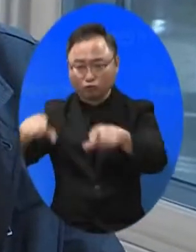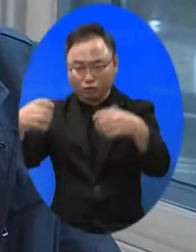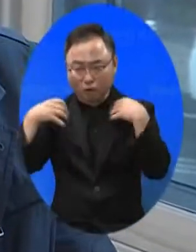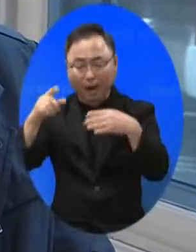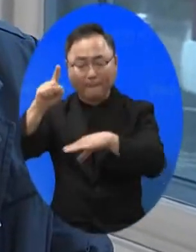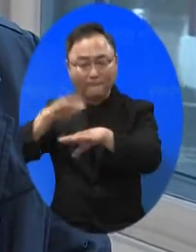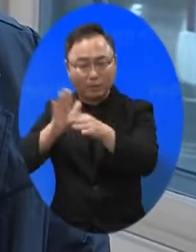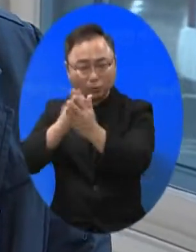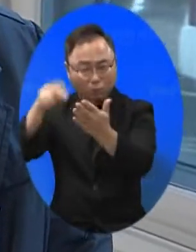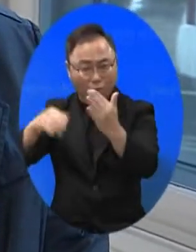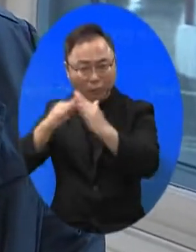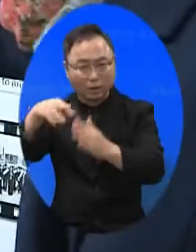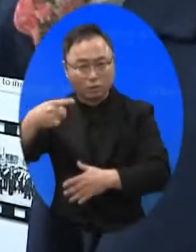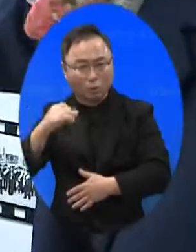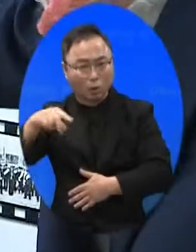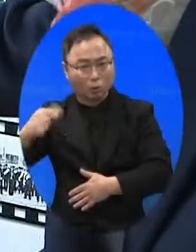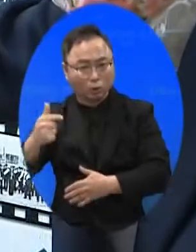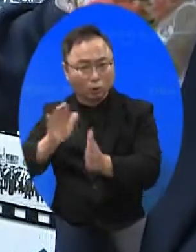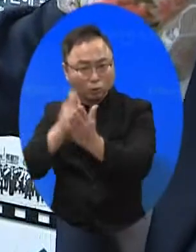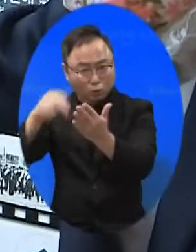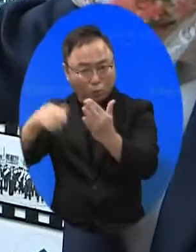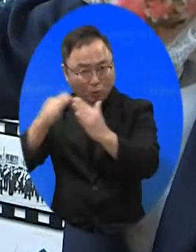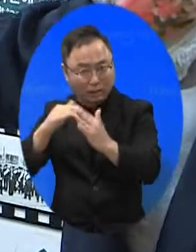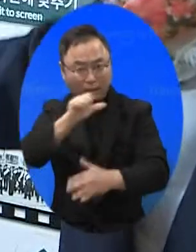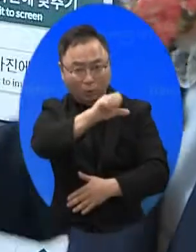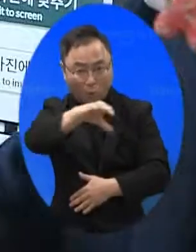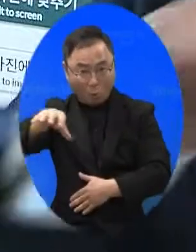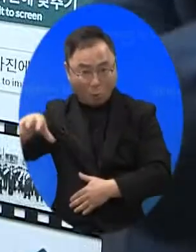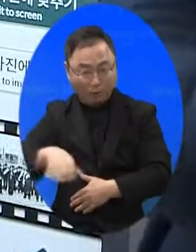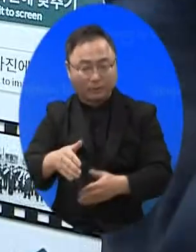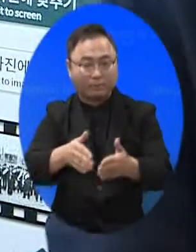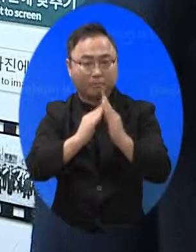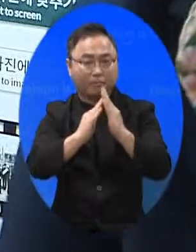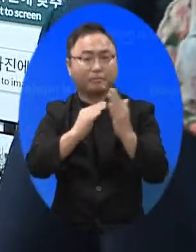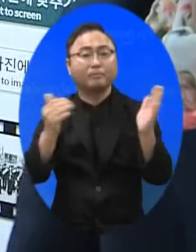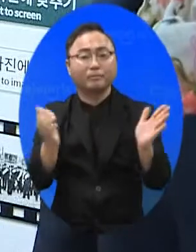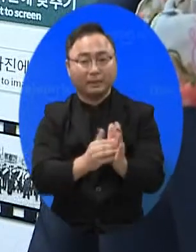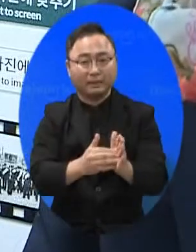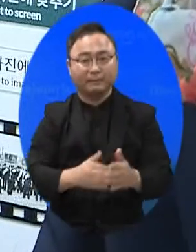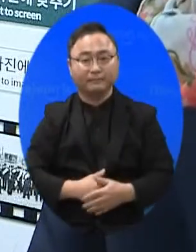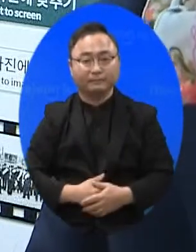동구청, 한밭도서관, 송촌도서관 총 5곳에 설치했습니다.